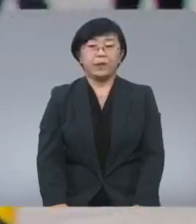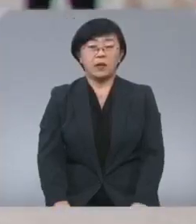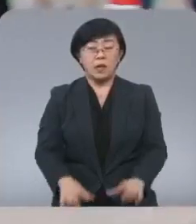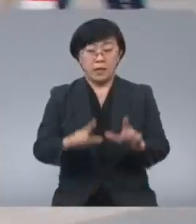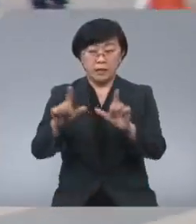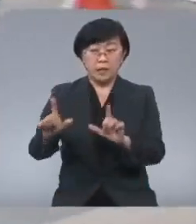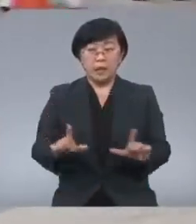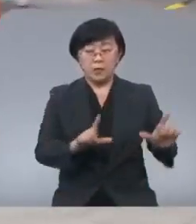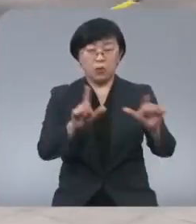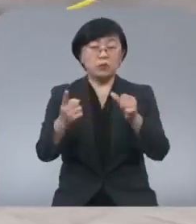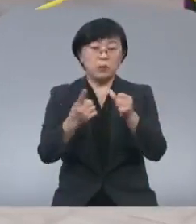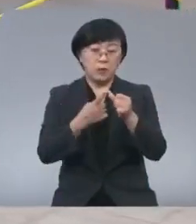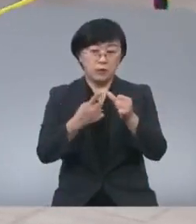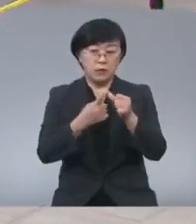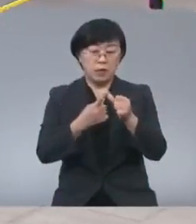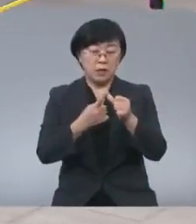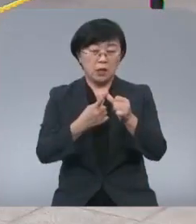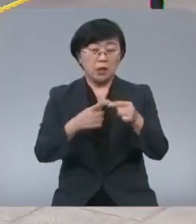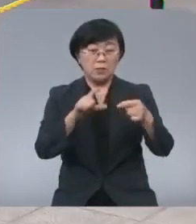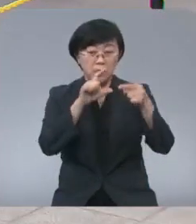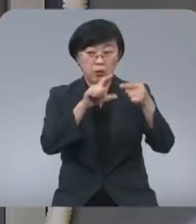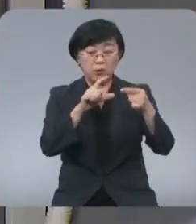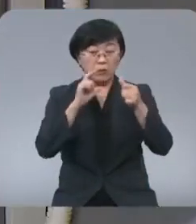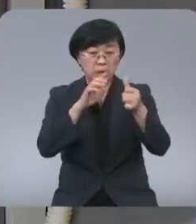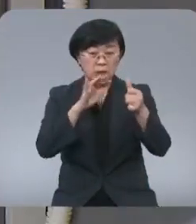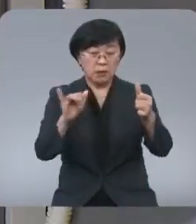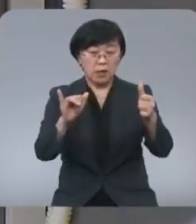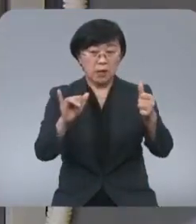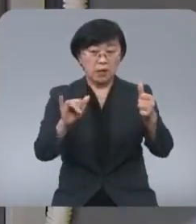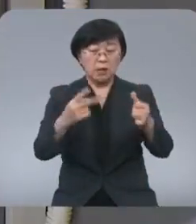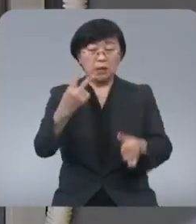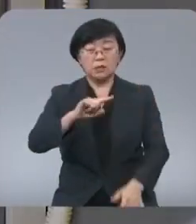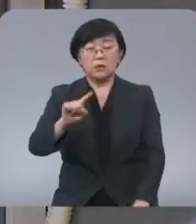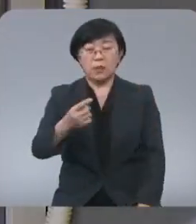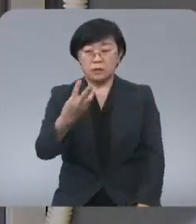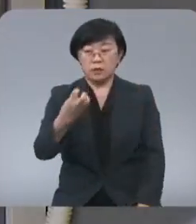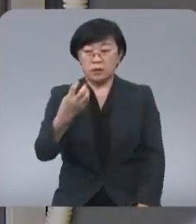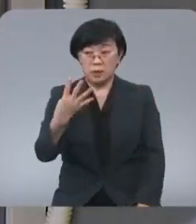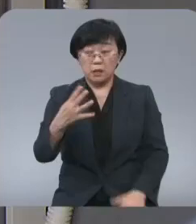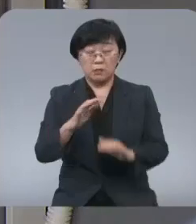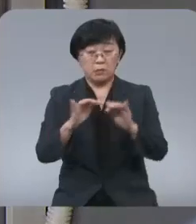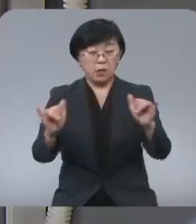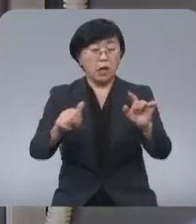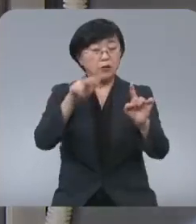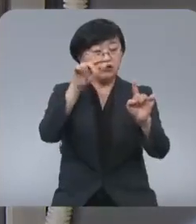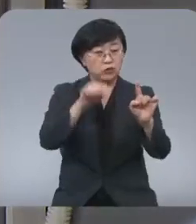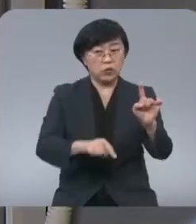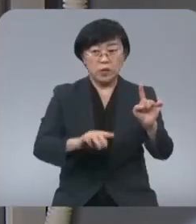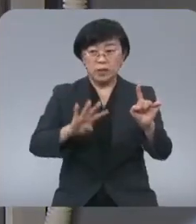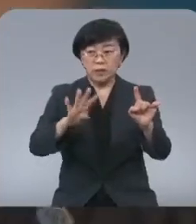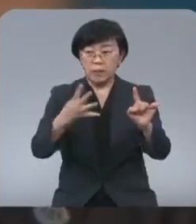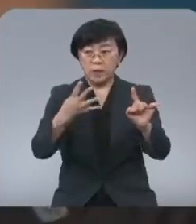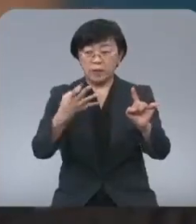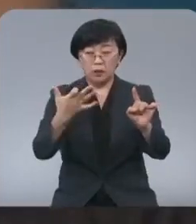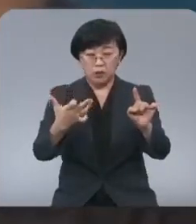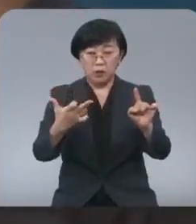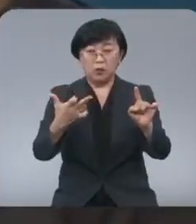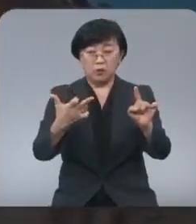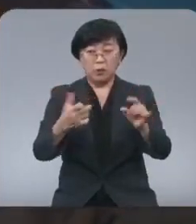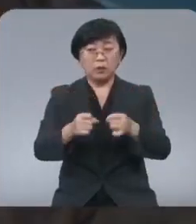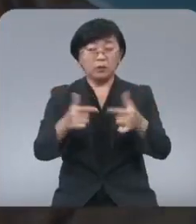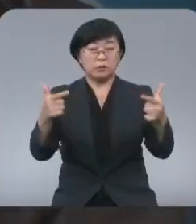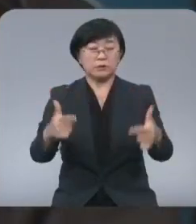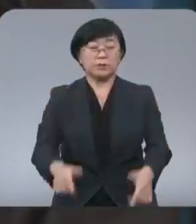일상회복 첫 주인 지난주 하루 평균 확진자는 약 2,134명, 한 주 새 417명가량